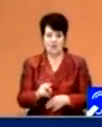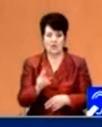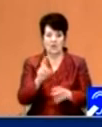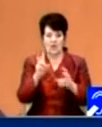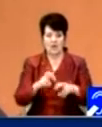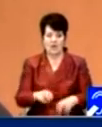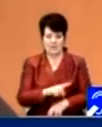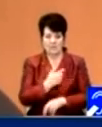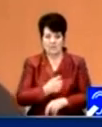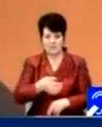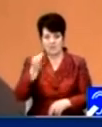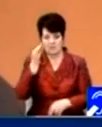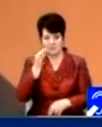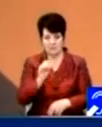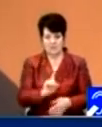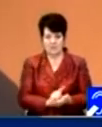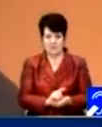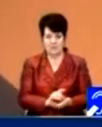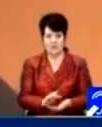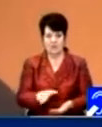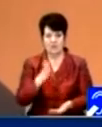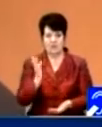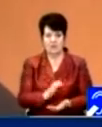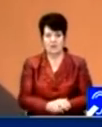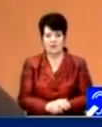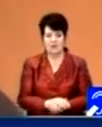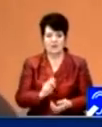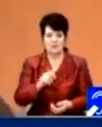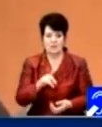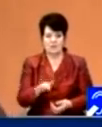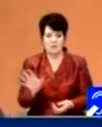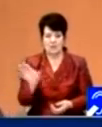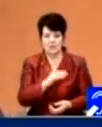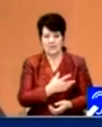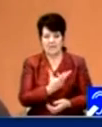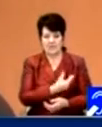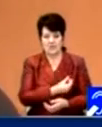câte mi-aduc aminte. Da, era obligatoriu să trecem toate vaccinile.